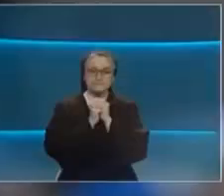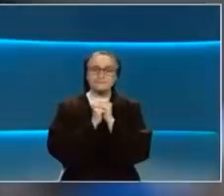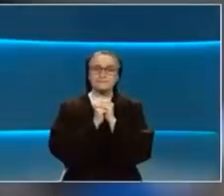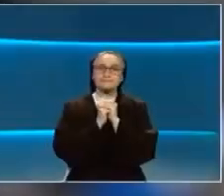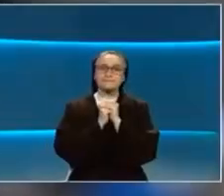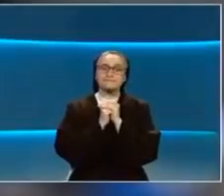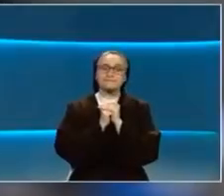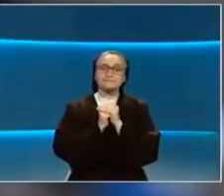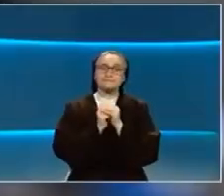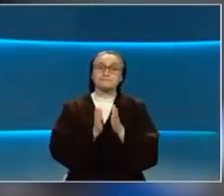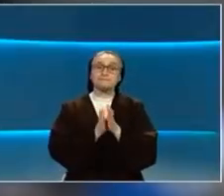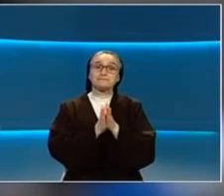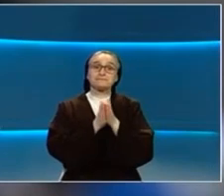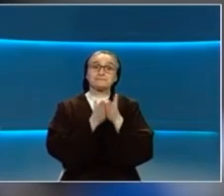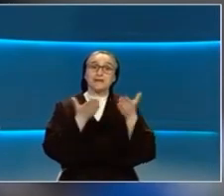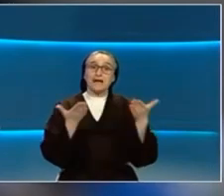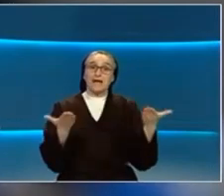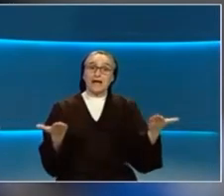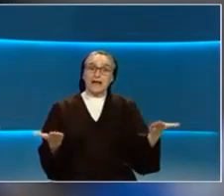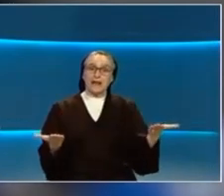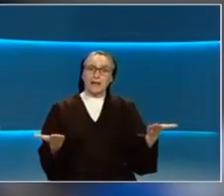Lecture du livre de la Genèse.